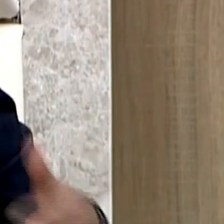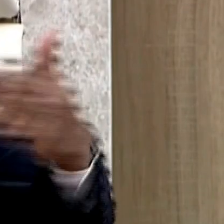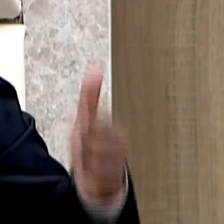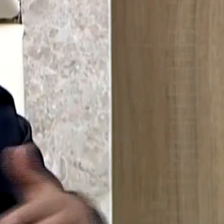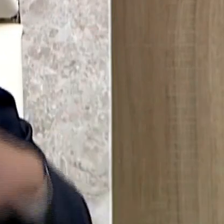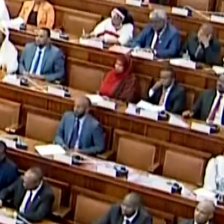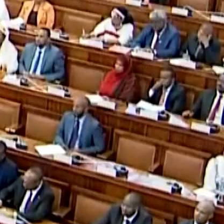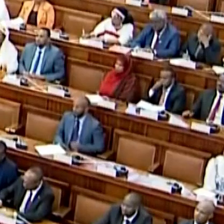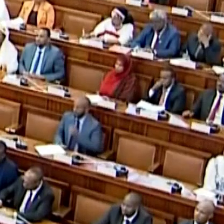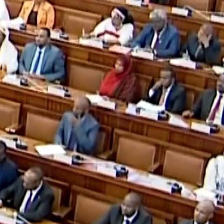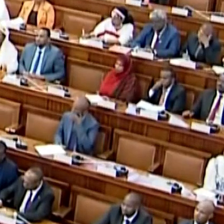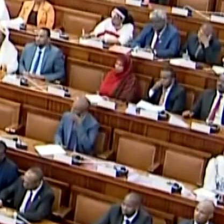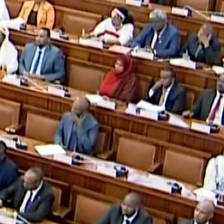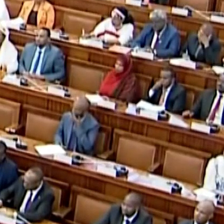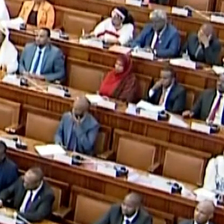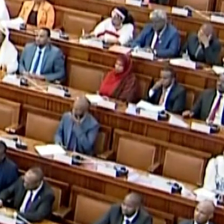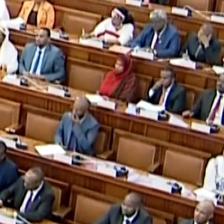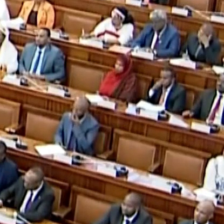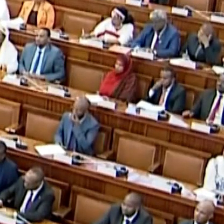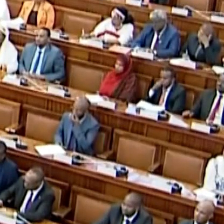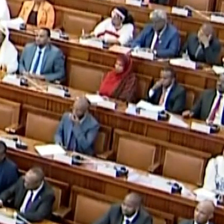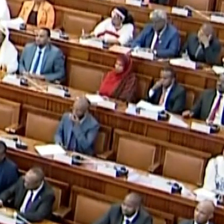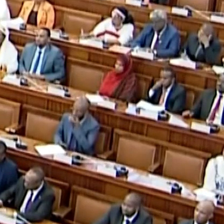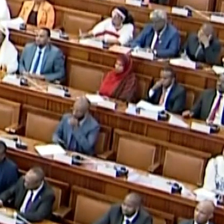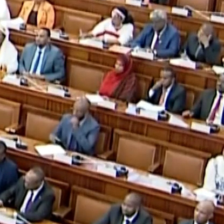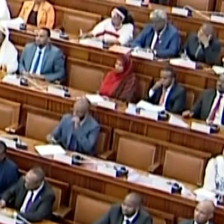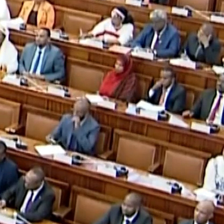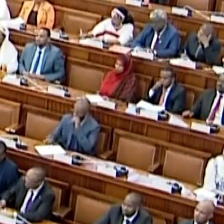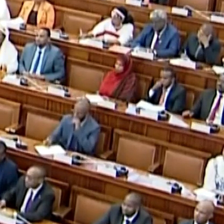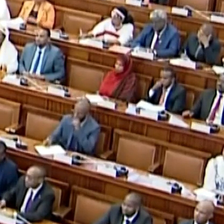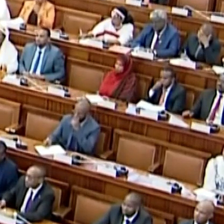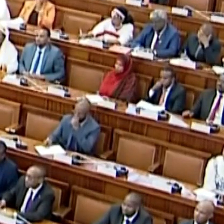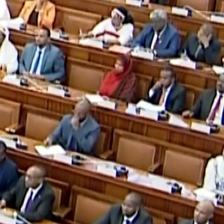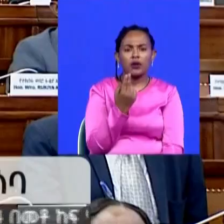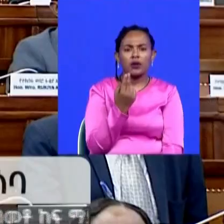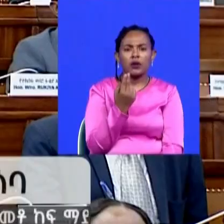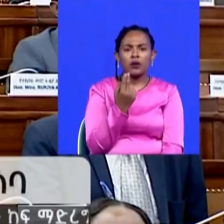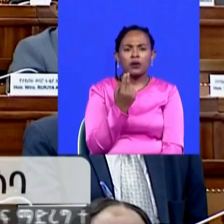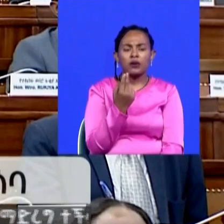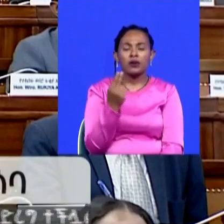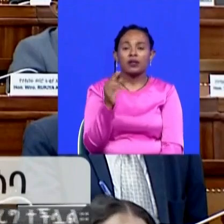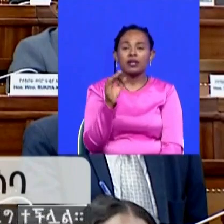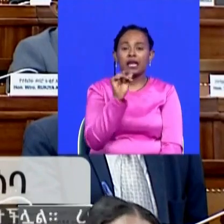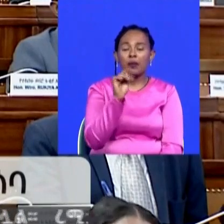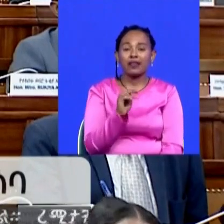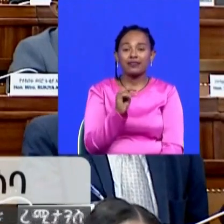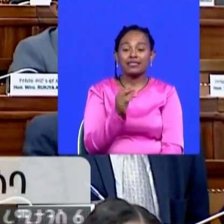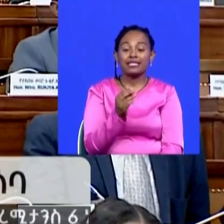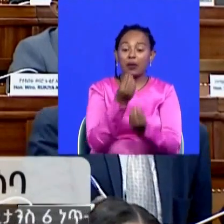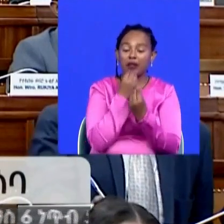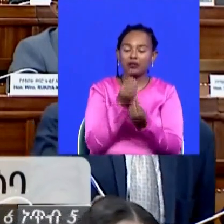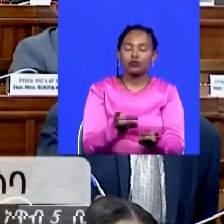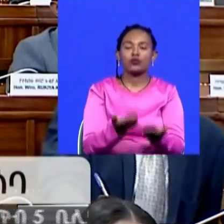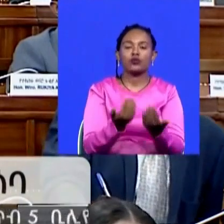ምርታ እየተመዘገበ መሆኑን በመጥቀስ በተለይም የማር ምርት በከፍተኛ መጠን ማደጉን ተናግረዋል። የሌማት ትሩፋትን ጀምረን